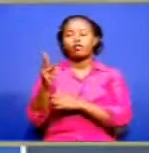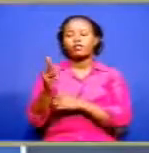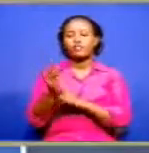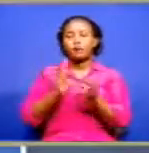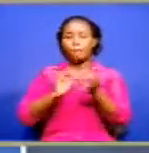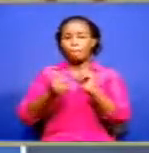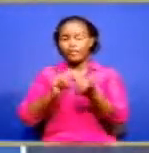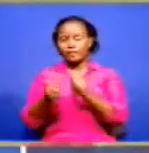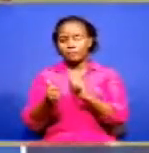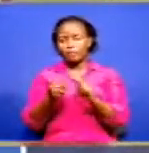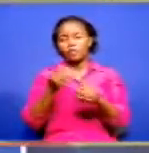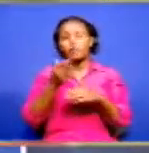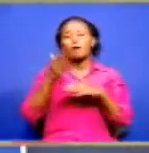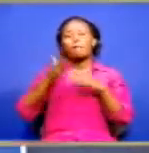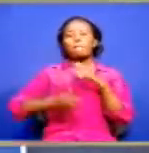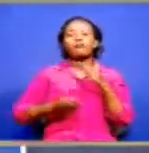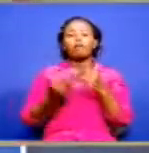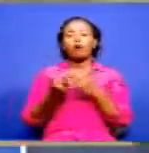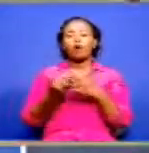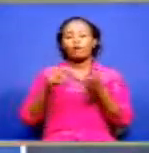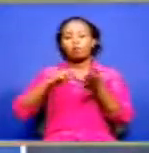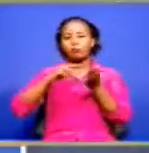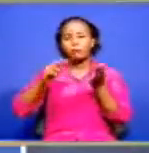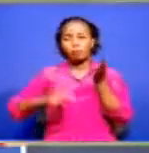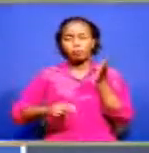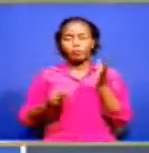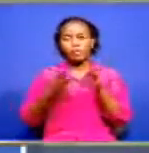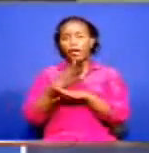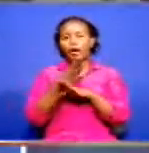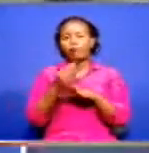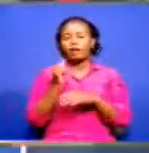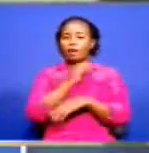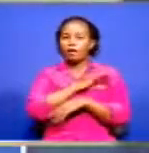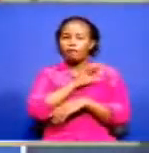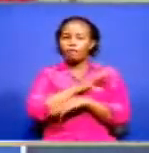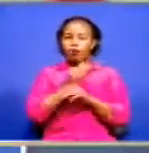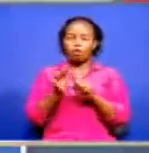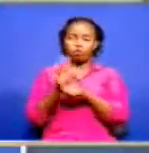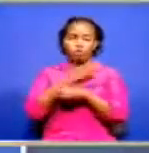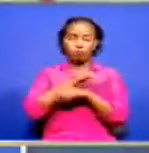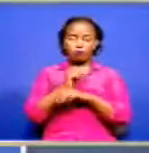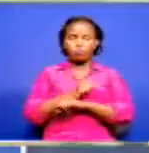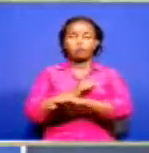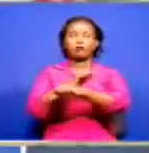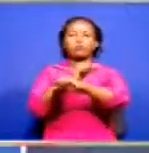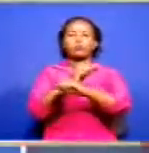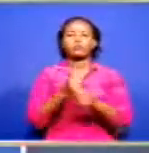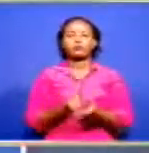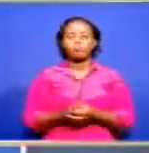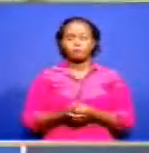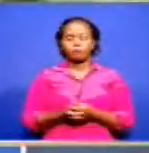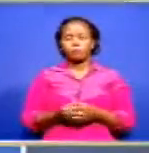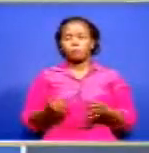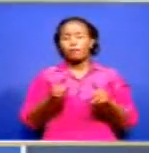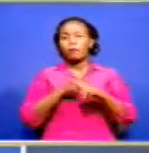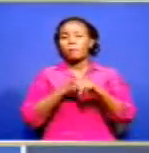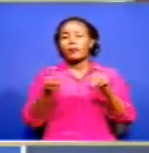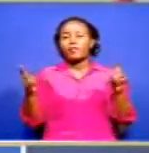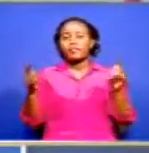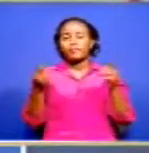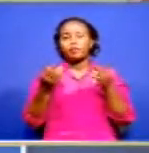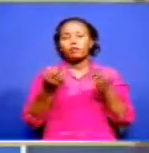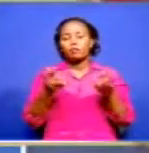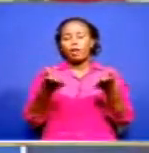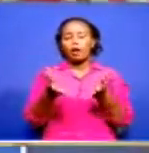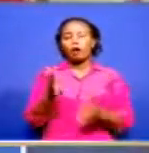imecheza kabla ya ligi kusitishwa kwa ajili ya hofu ya kusambaa kwa virusi vya corona. Hata hivyo, ligi kuu ya humu